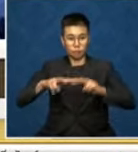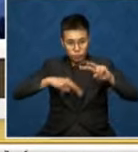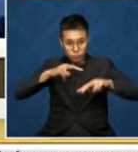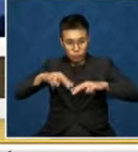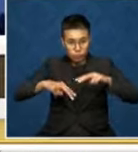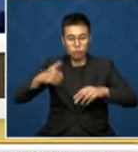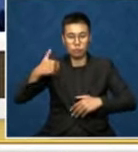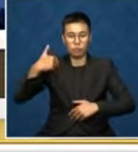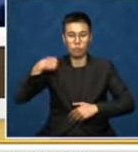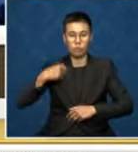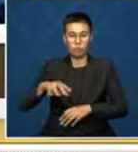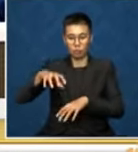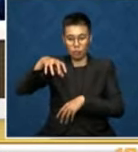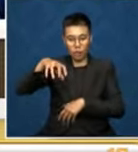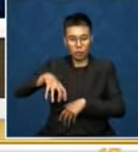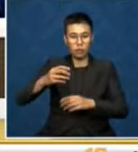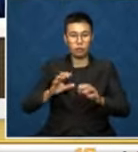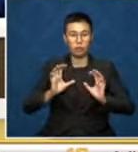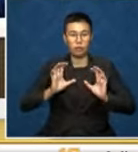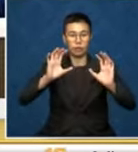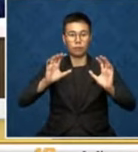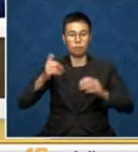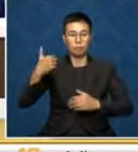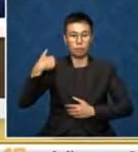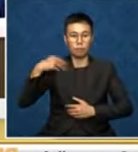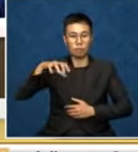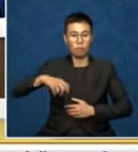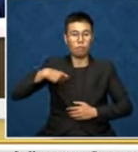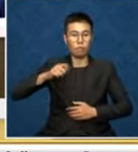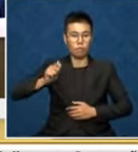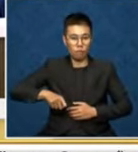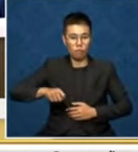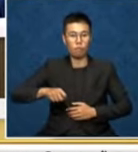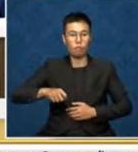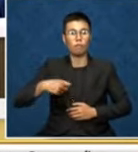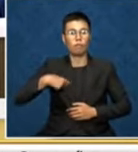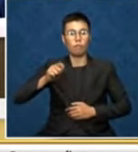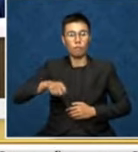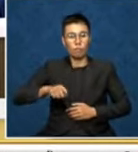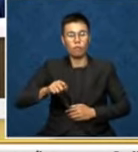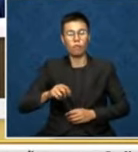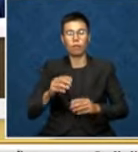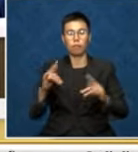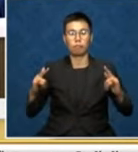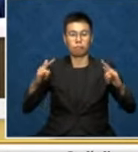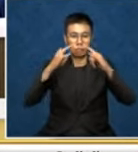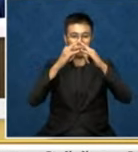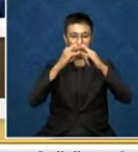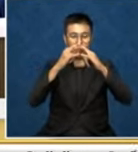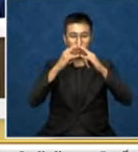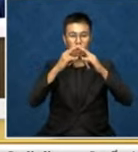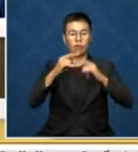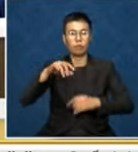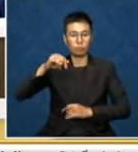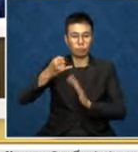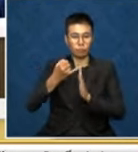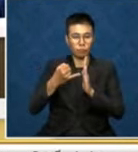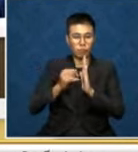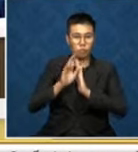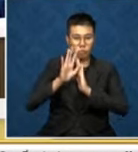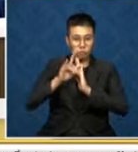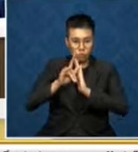การหลายส่วนด้วยกันค่ะไม่ว่าจะเป็นศาลจังหวัดอัยการจังหวัดและสารากลางจังหวัดชลบุรีนอกจากนี้แล้ว